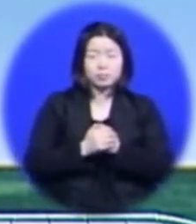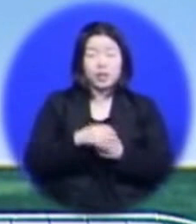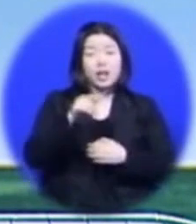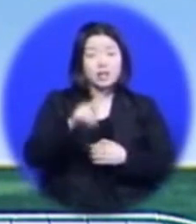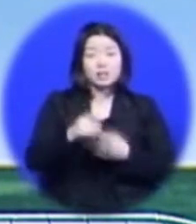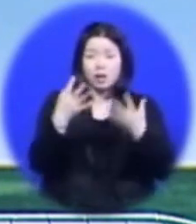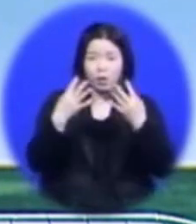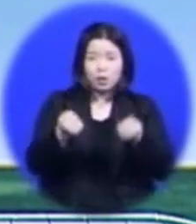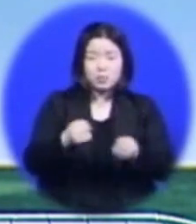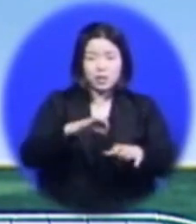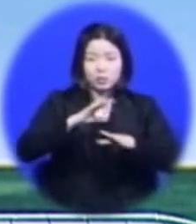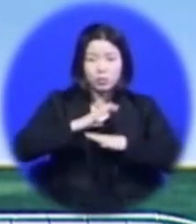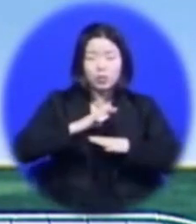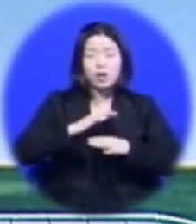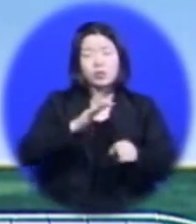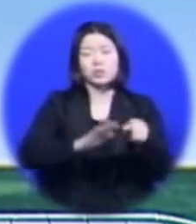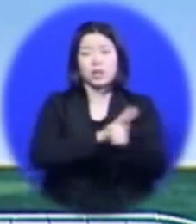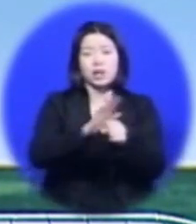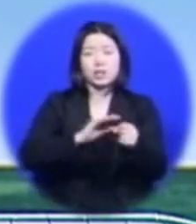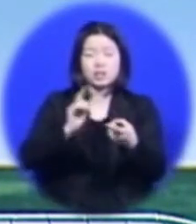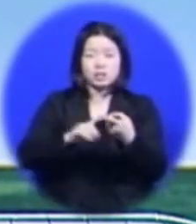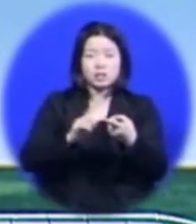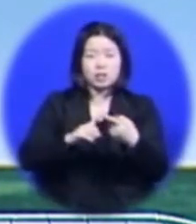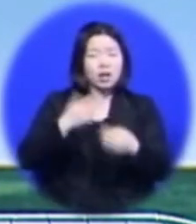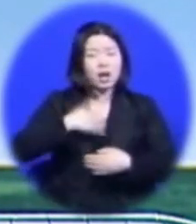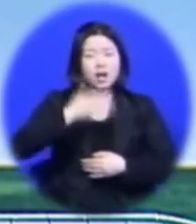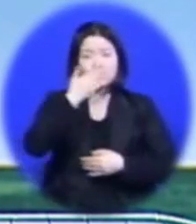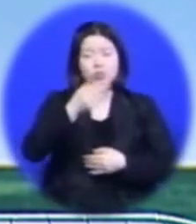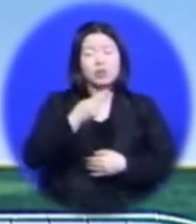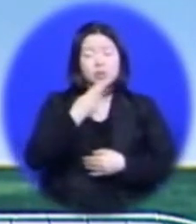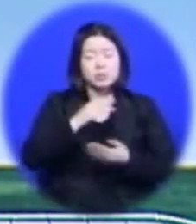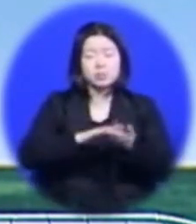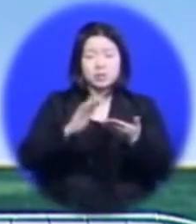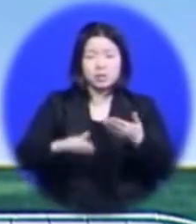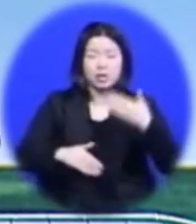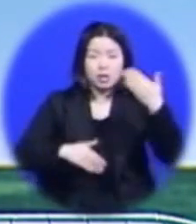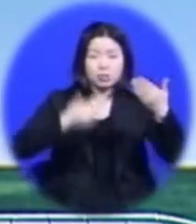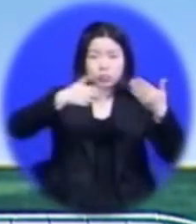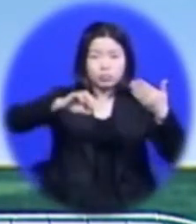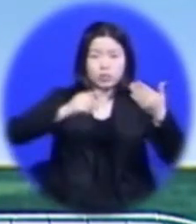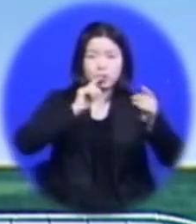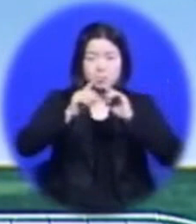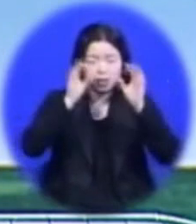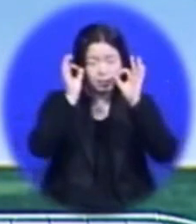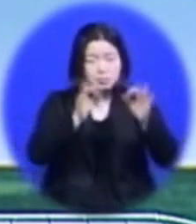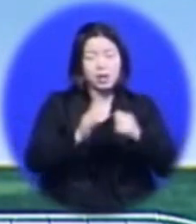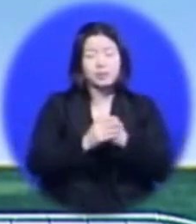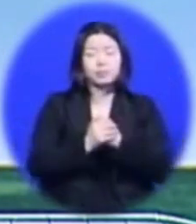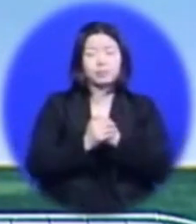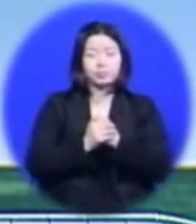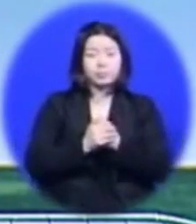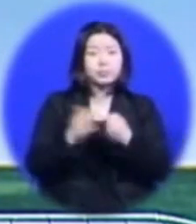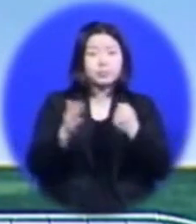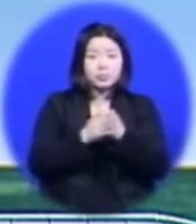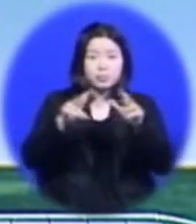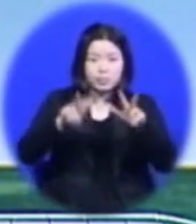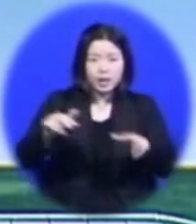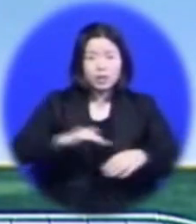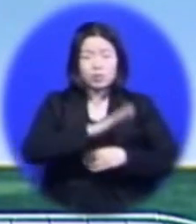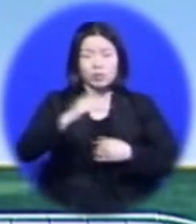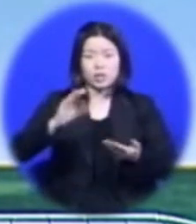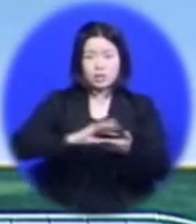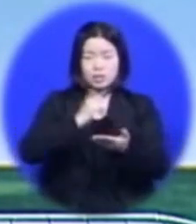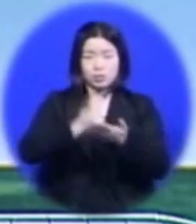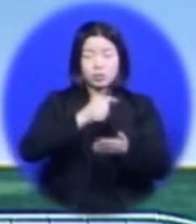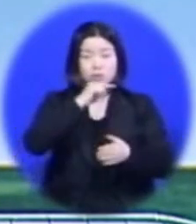그것이 얼마나 놀라운 사랑인가를 결코 알 수가 없습니다. 9절 말씀을 보세요. 그러므로 지금 우리가 그리스도의